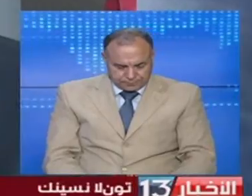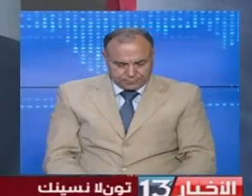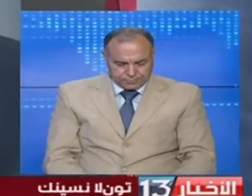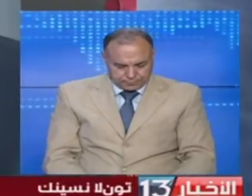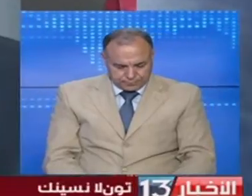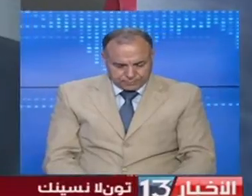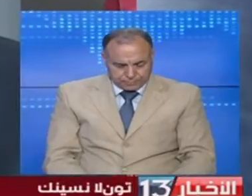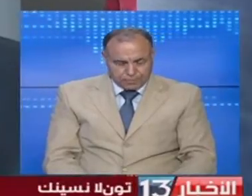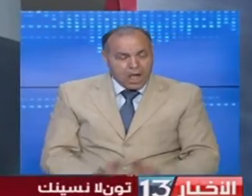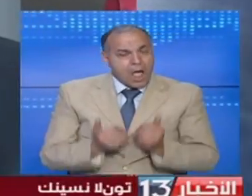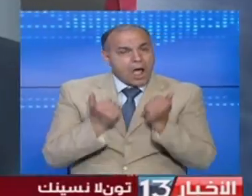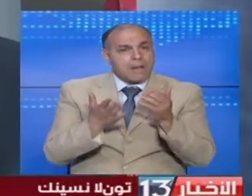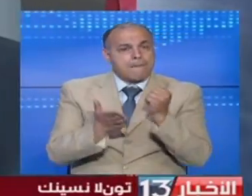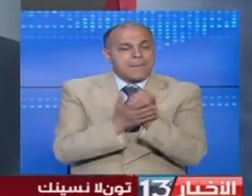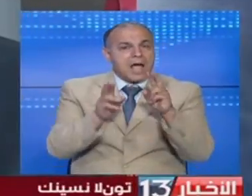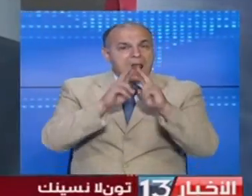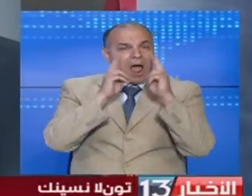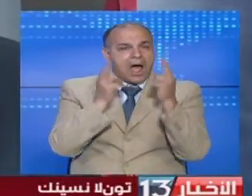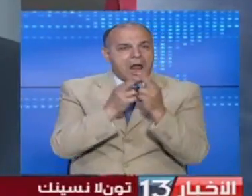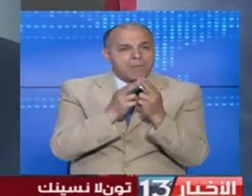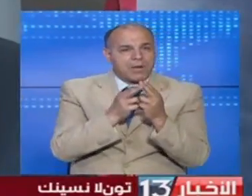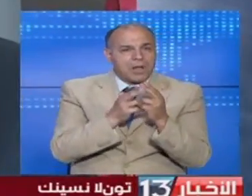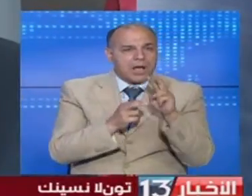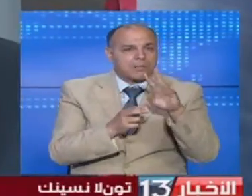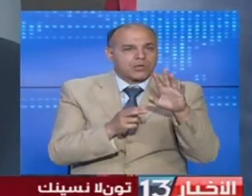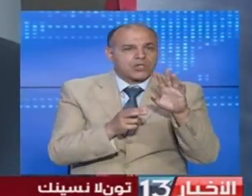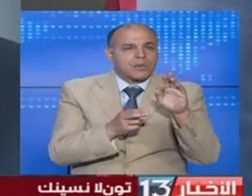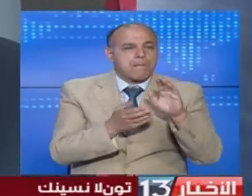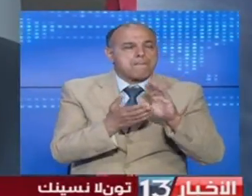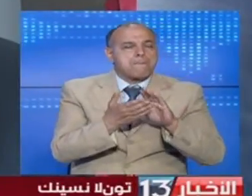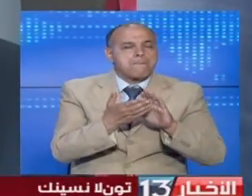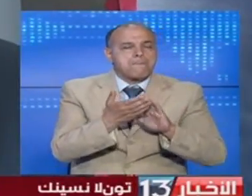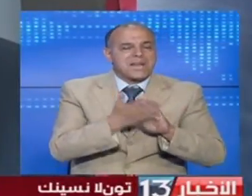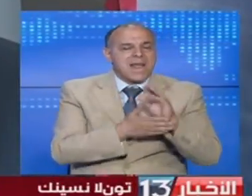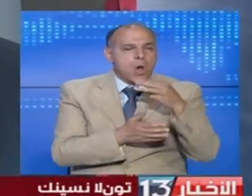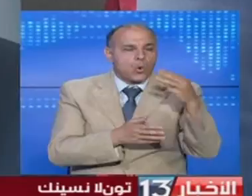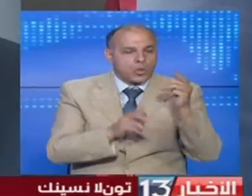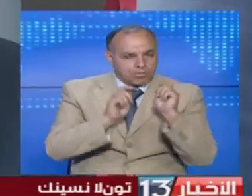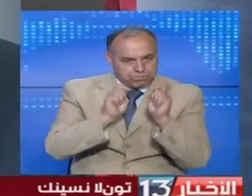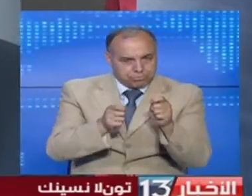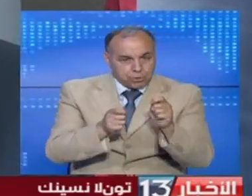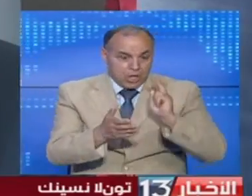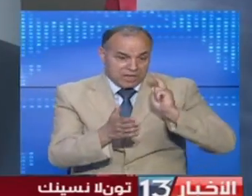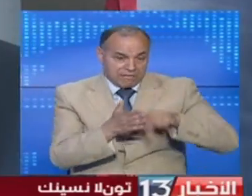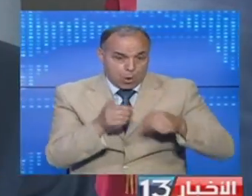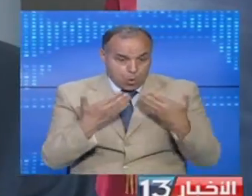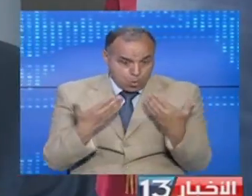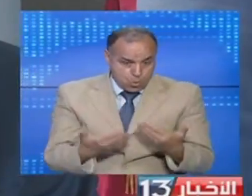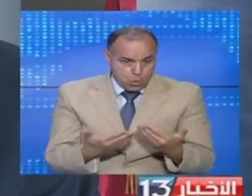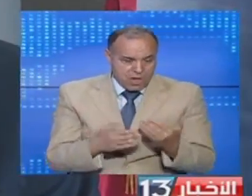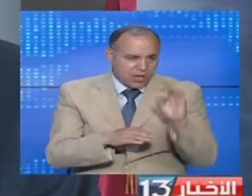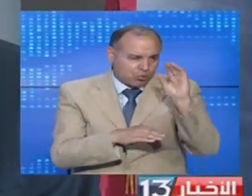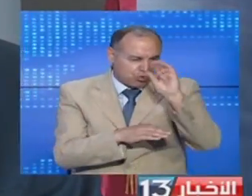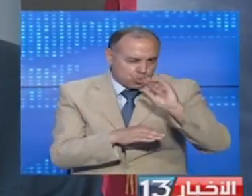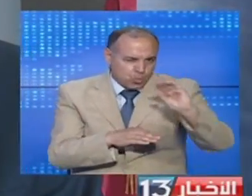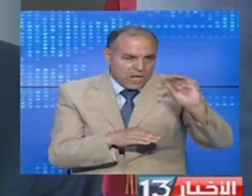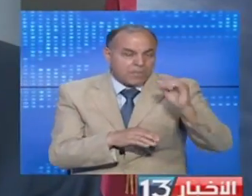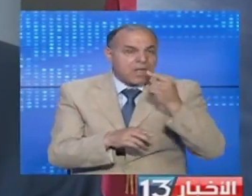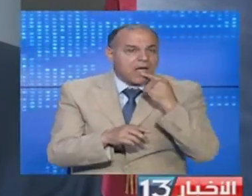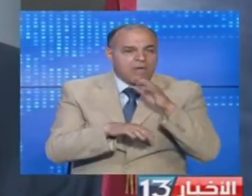لقد ما نحنا البركه العالميه حوالي خمسه وعشرين مليون يورو في شكل هذا واتفاق اليوم يشكل جزءا منها